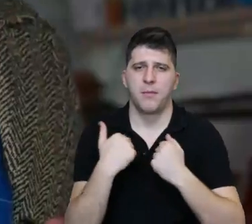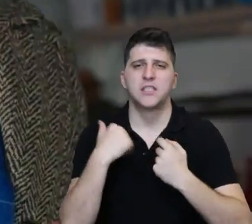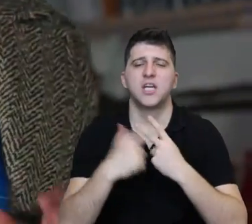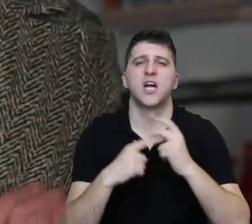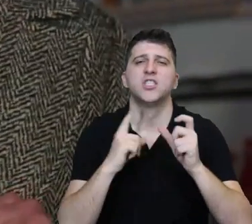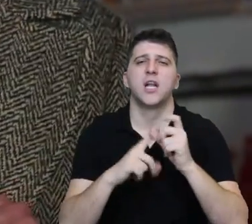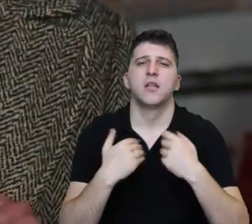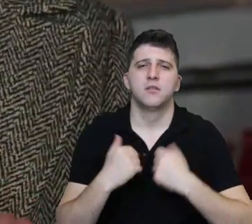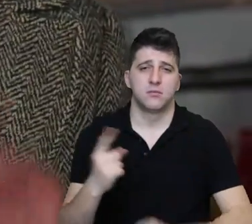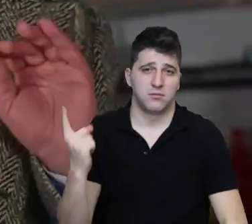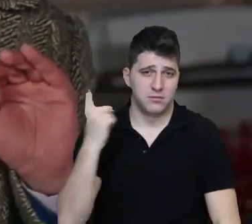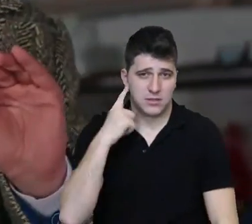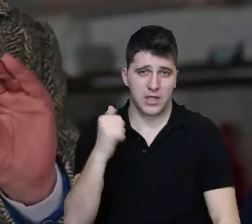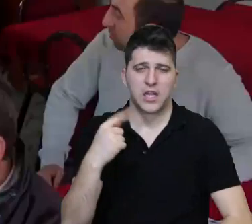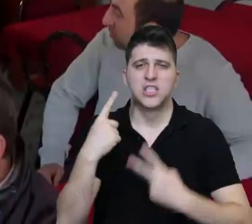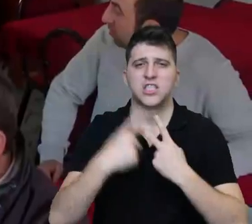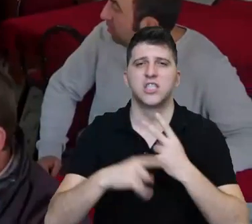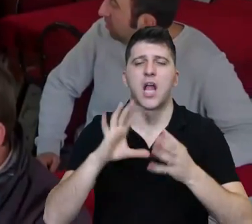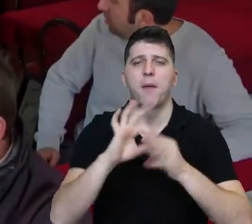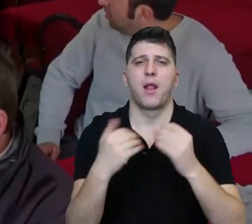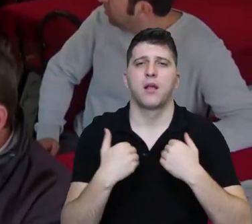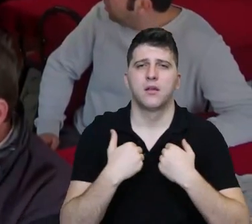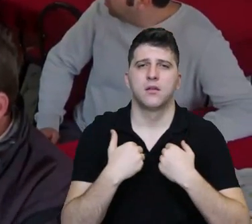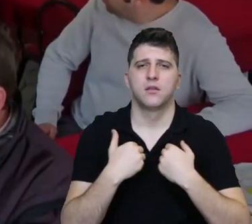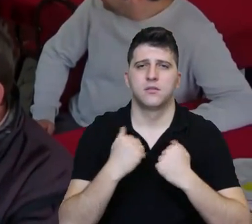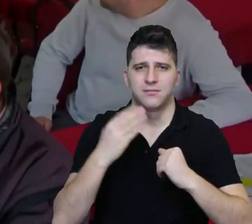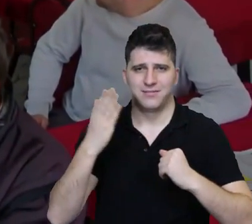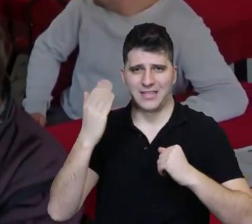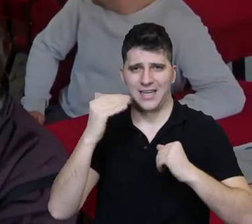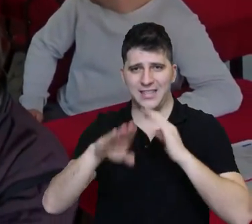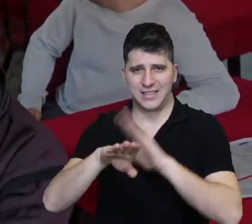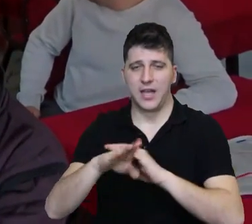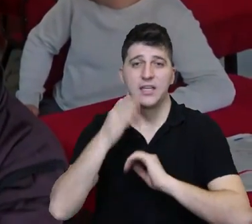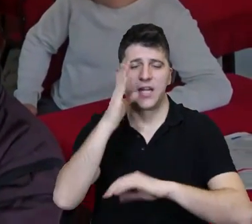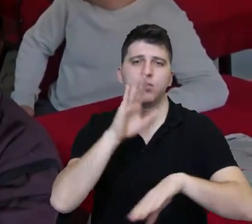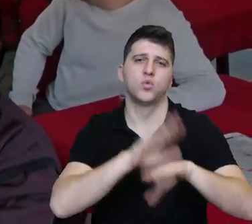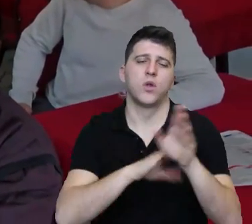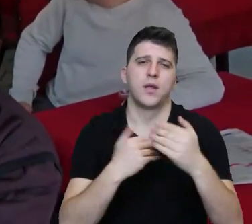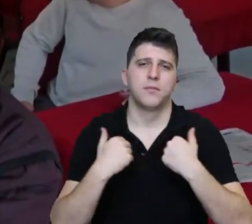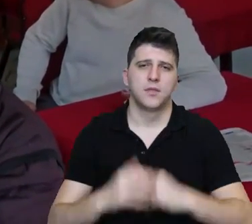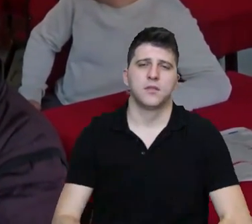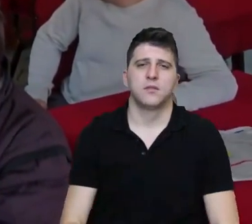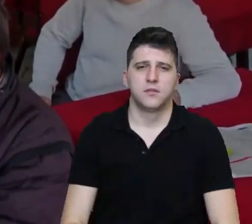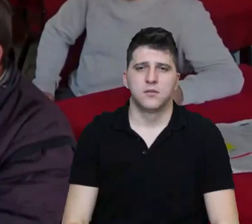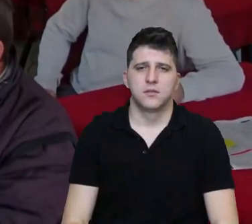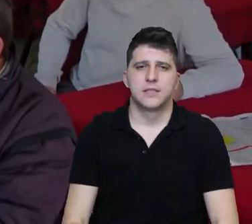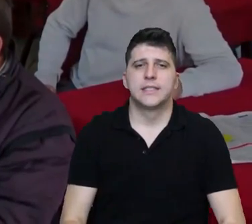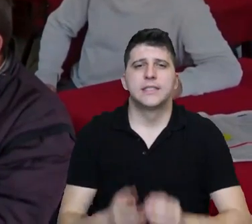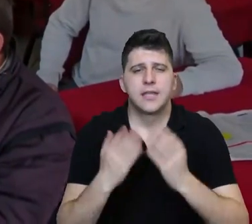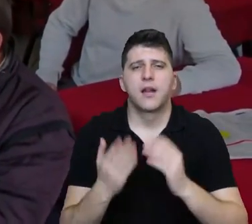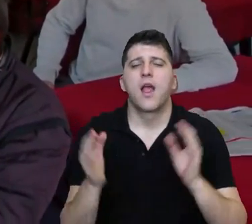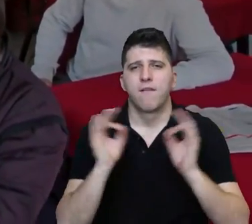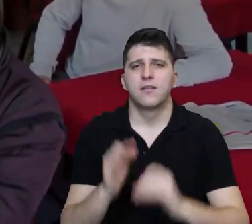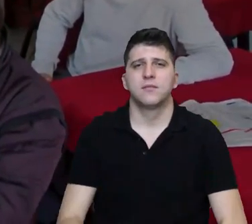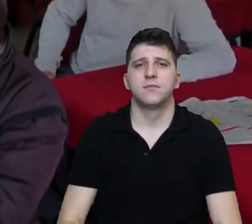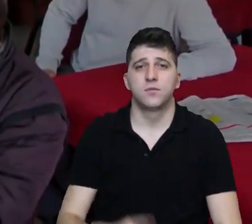Çelik. Namı değer Yaşar Emlak. Gelirken sağdayım, derken soldayım. Evet. Kadınla adam benim kalkıyor. Yani evet.